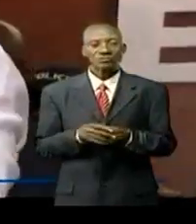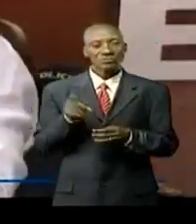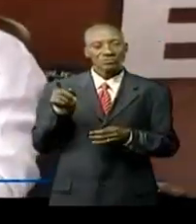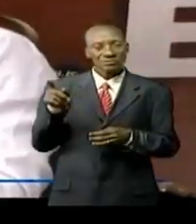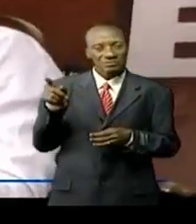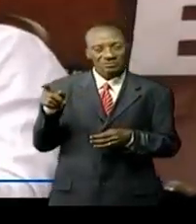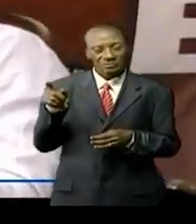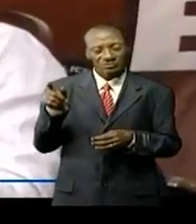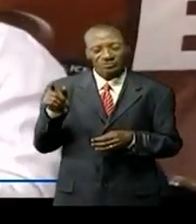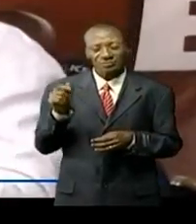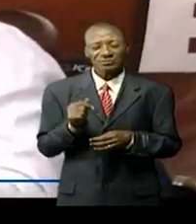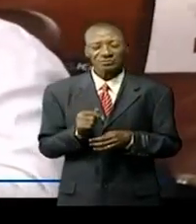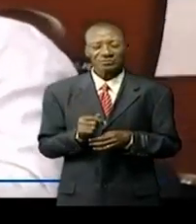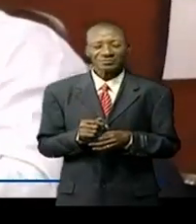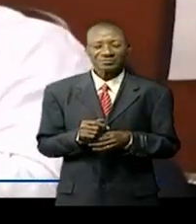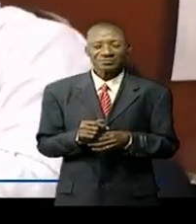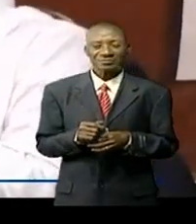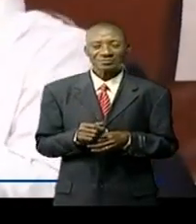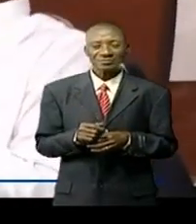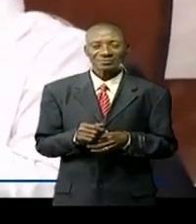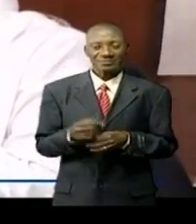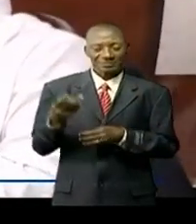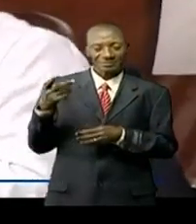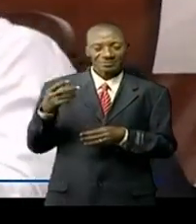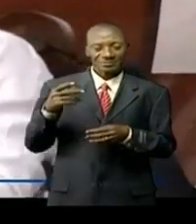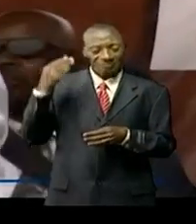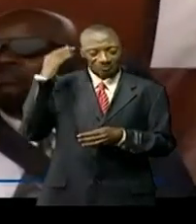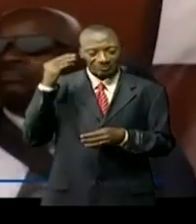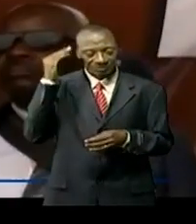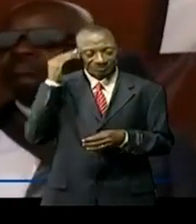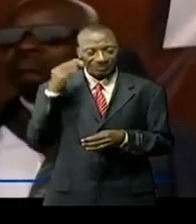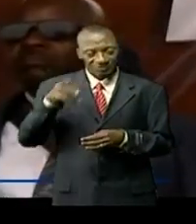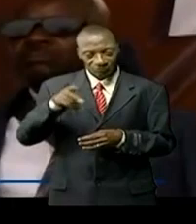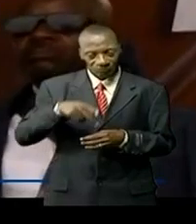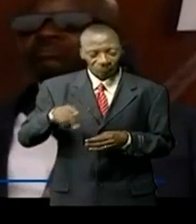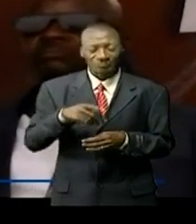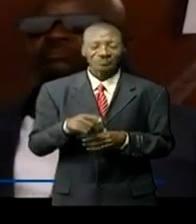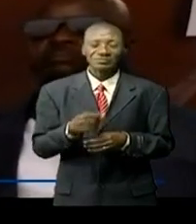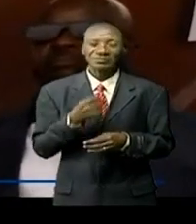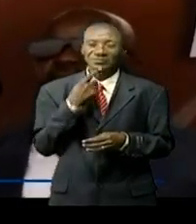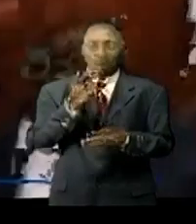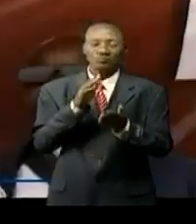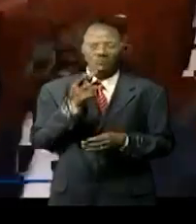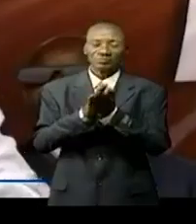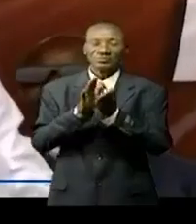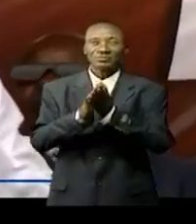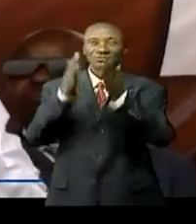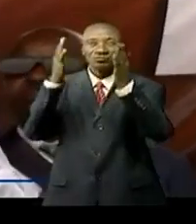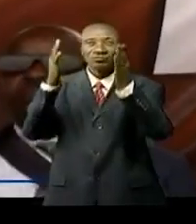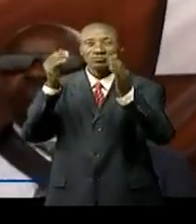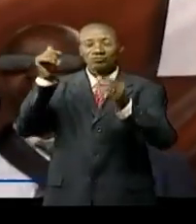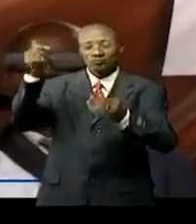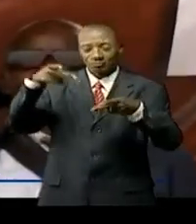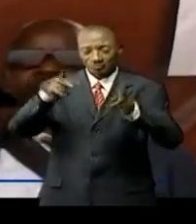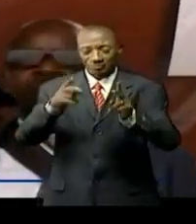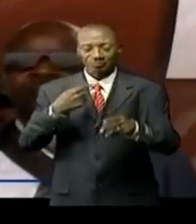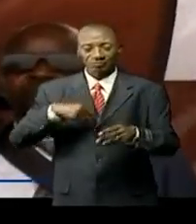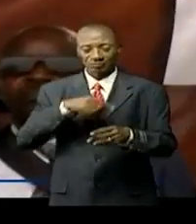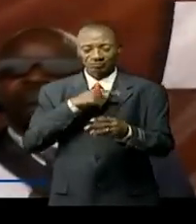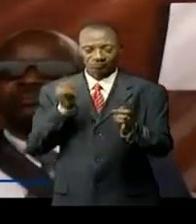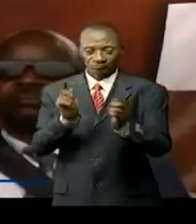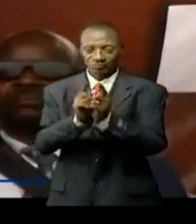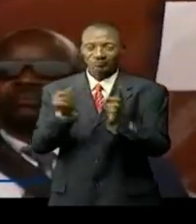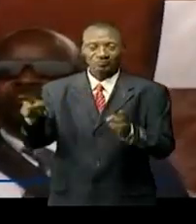Nous remercions d'abord Dieu Tout-Puissant qui a permis cette rencontre, ensuite nos collègues ministres qui nous accompagnent, et